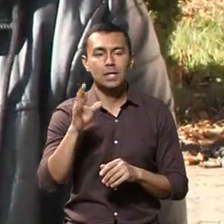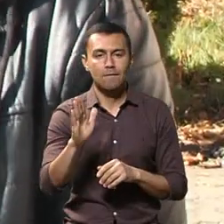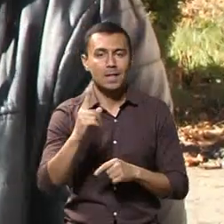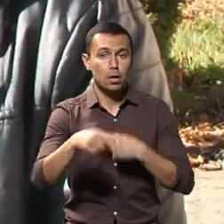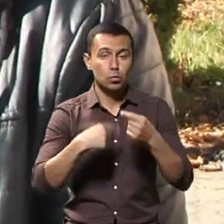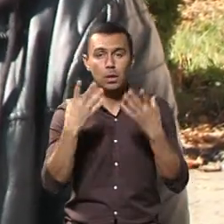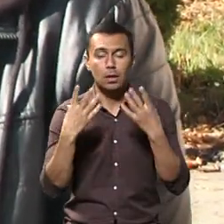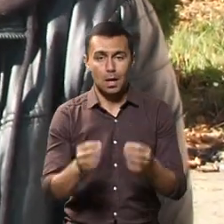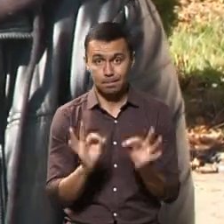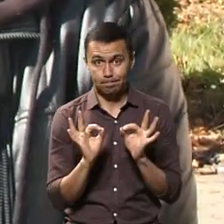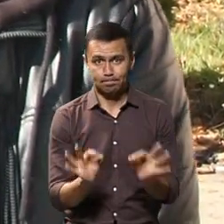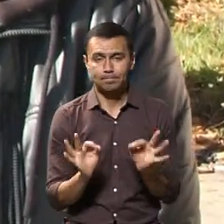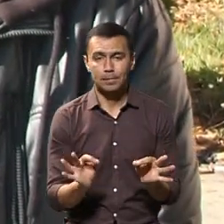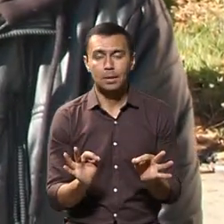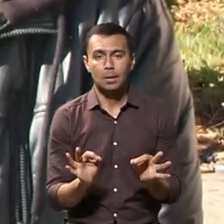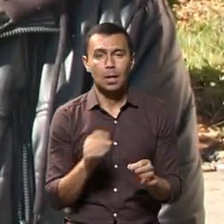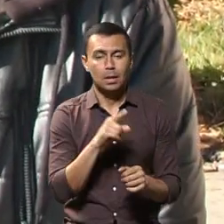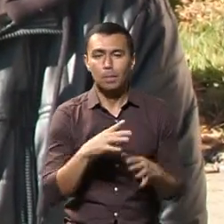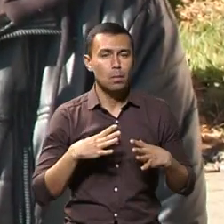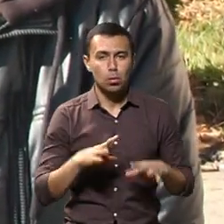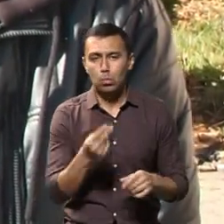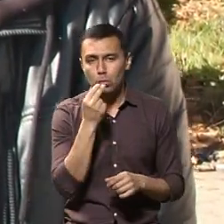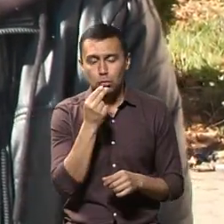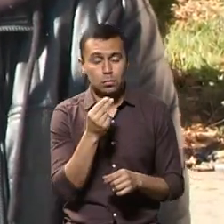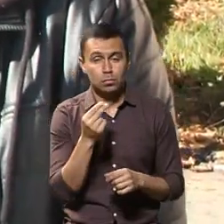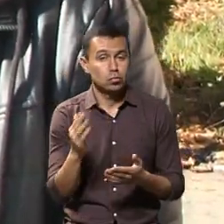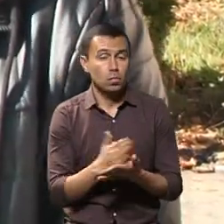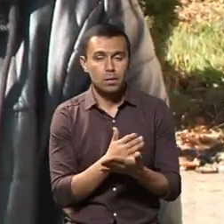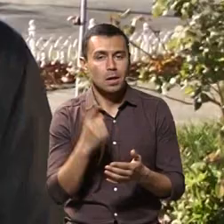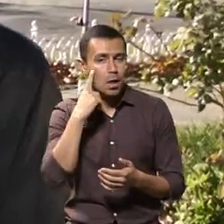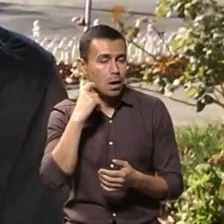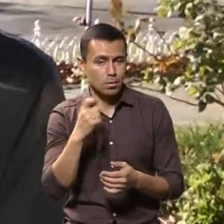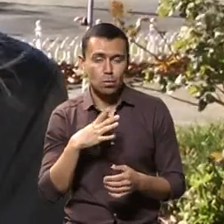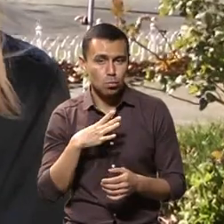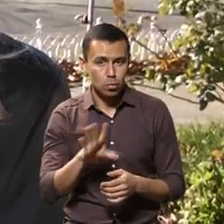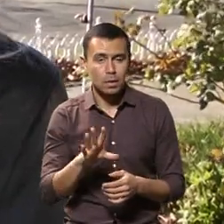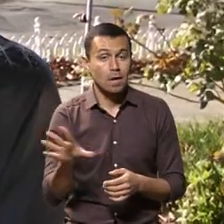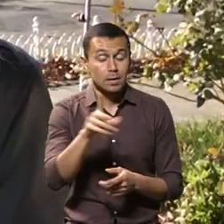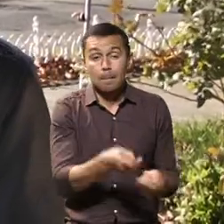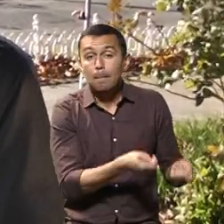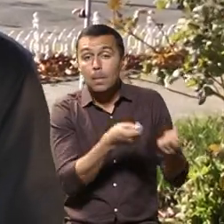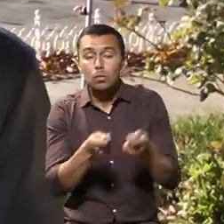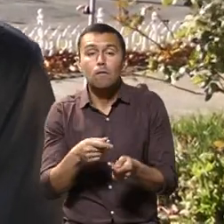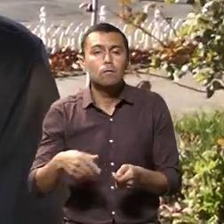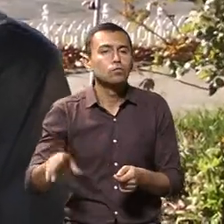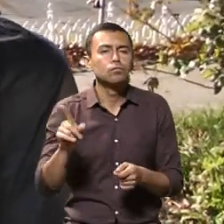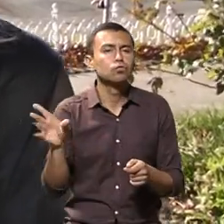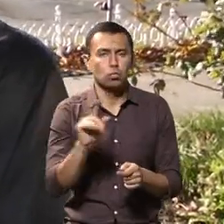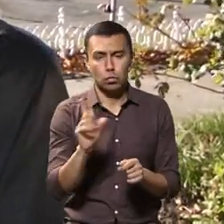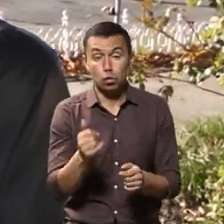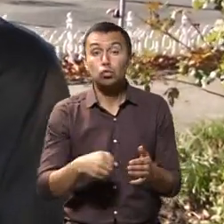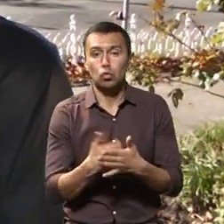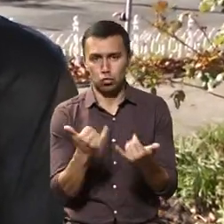слідуючий день, звісно, як там не було продуктів і не було сахару, не було нічого. Всі несли все, хто можна. Вони до сьогоднішнього дня